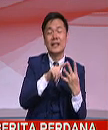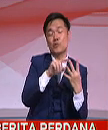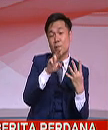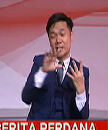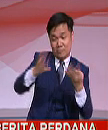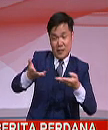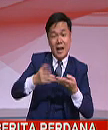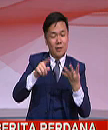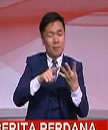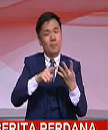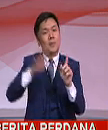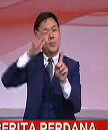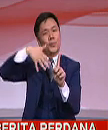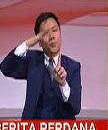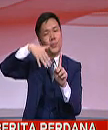majlis bertanda.